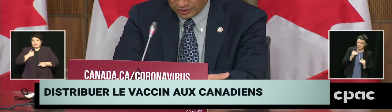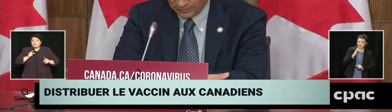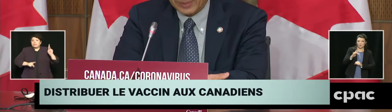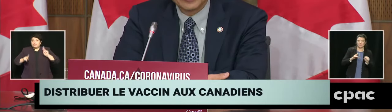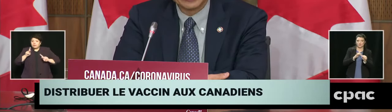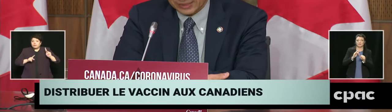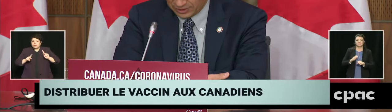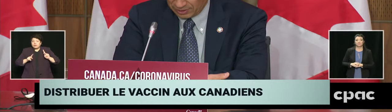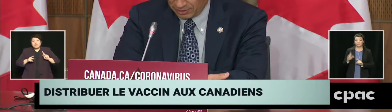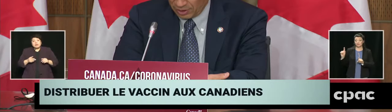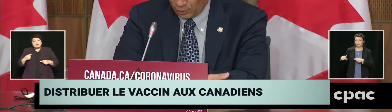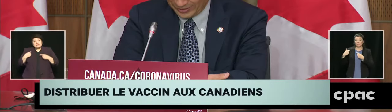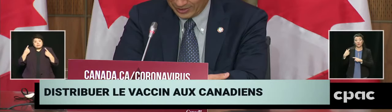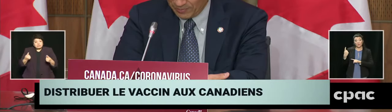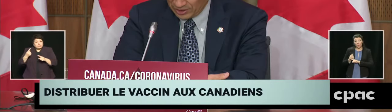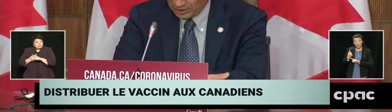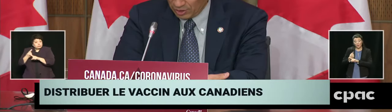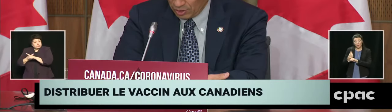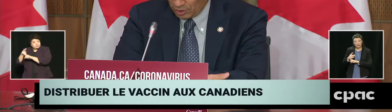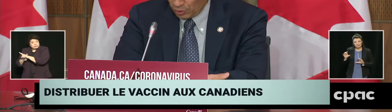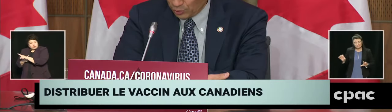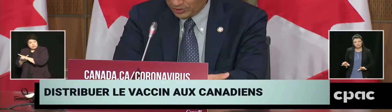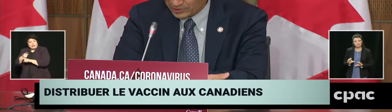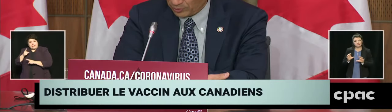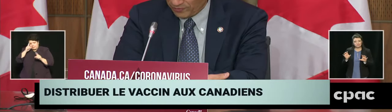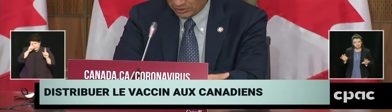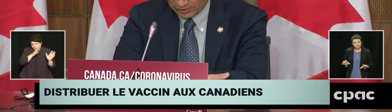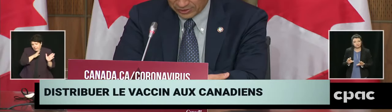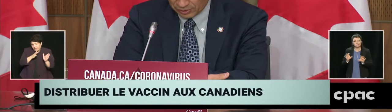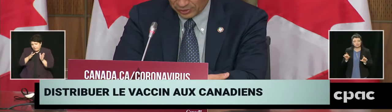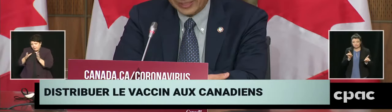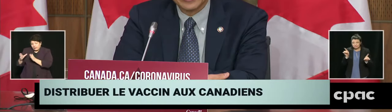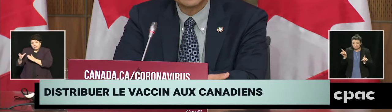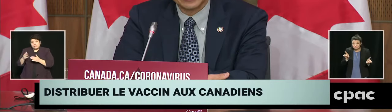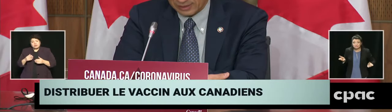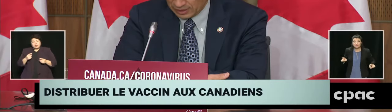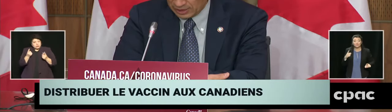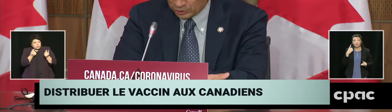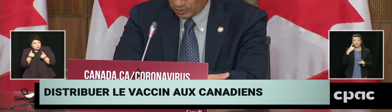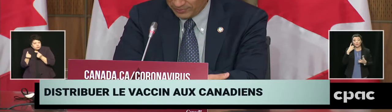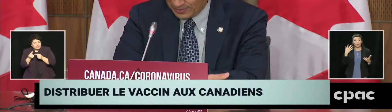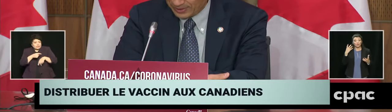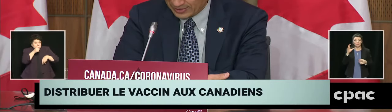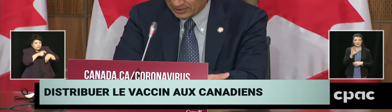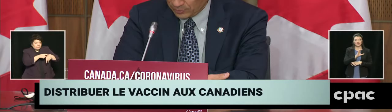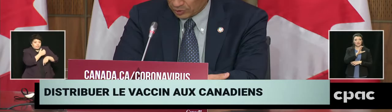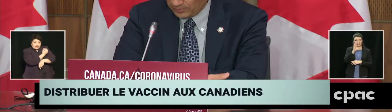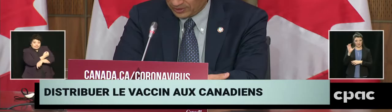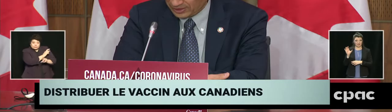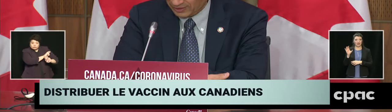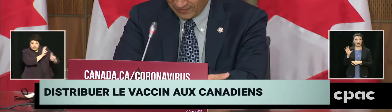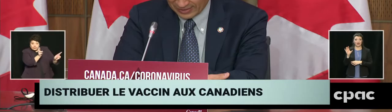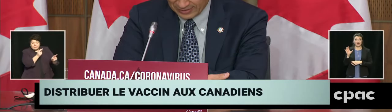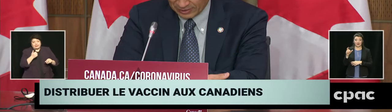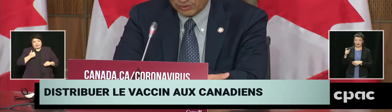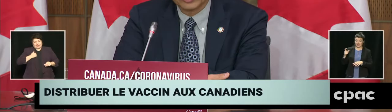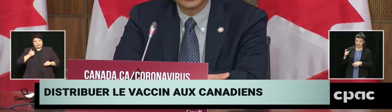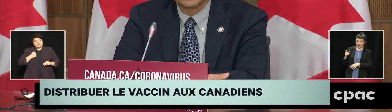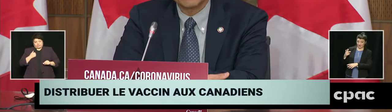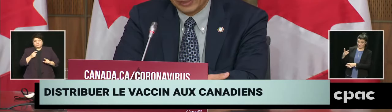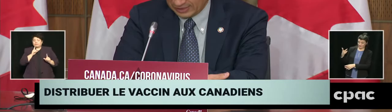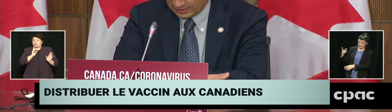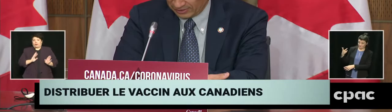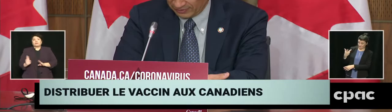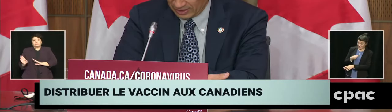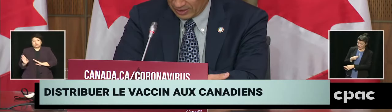majeurs de préparation ont été menés en coulisses pour faire en sorte que le Canada, soient bien placés pour obtenir des vaccins contre